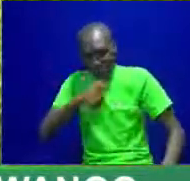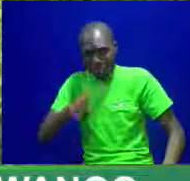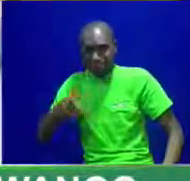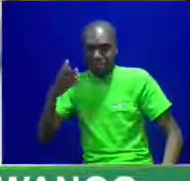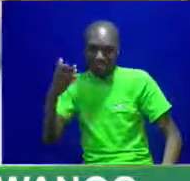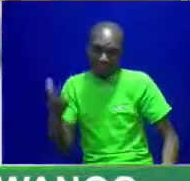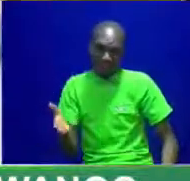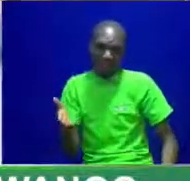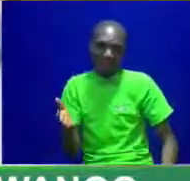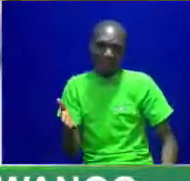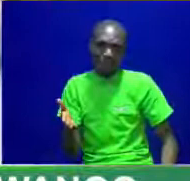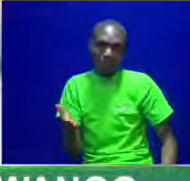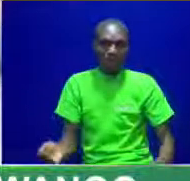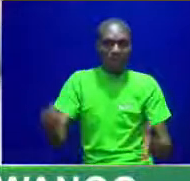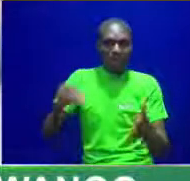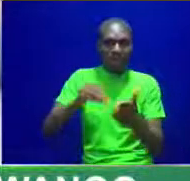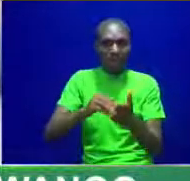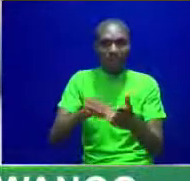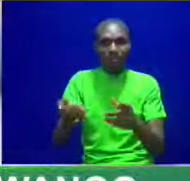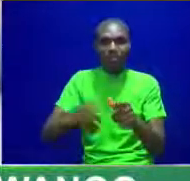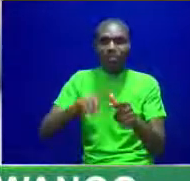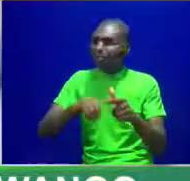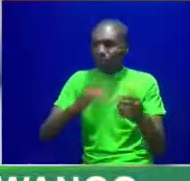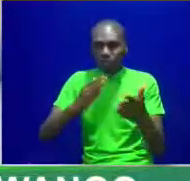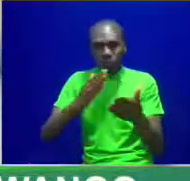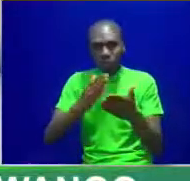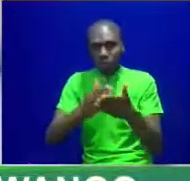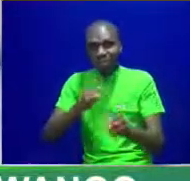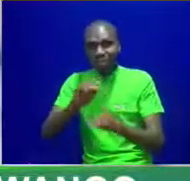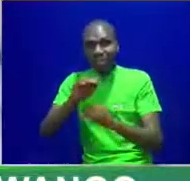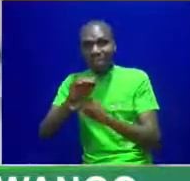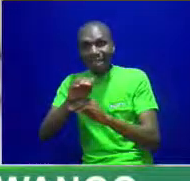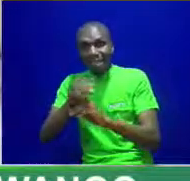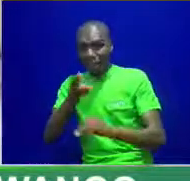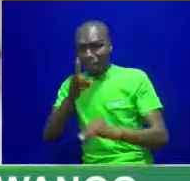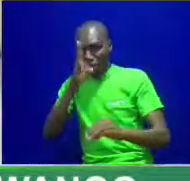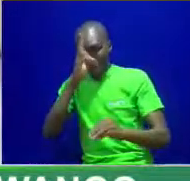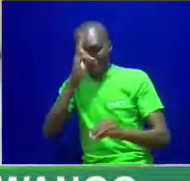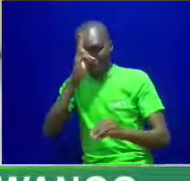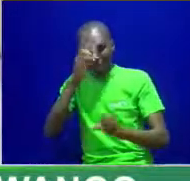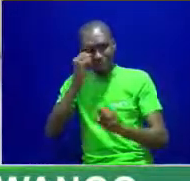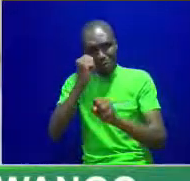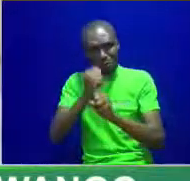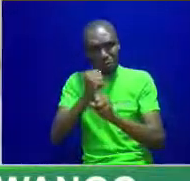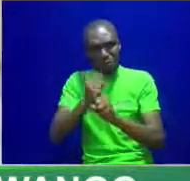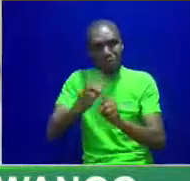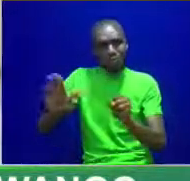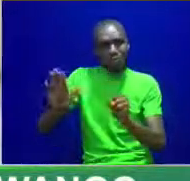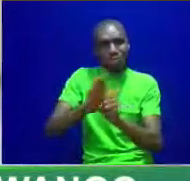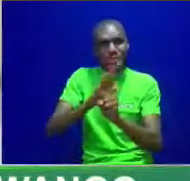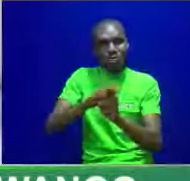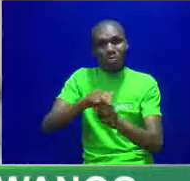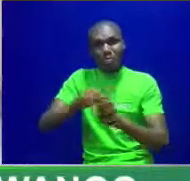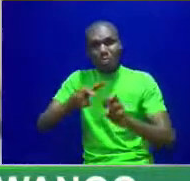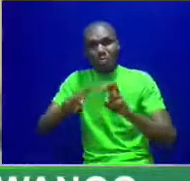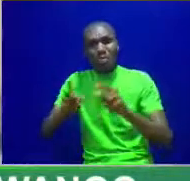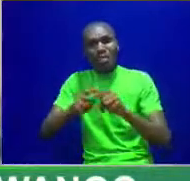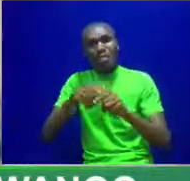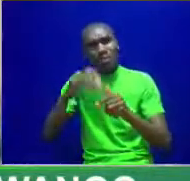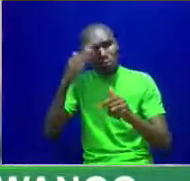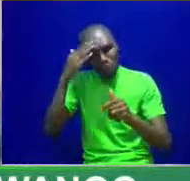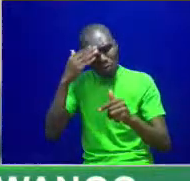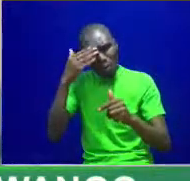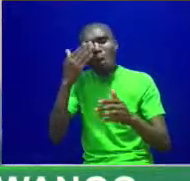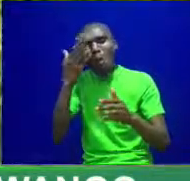kere mabono. Boigo, nikabono banyarire bakubori. Abanyanyi mbako korobo tuki boisaine elio kumanya ningikere dengane